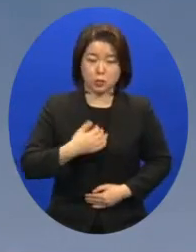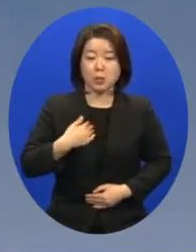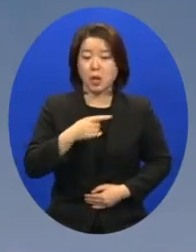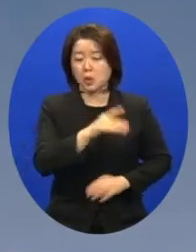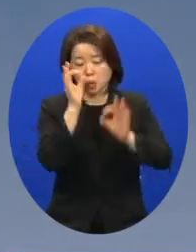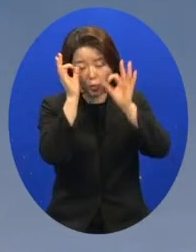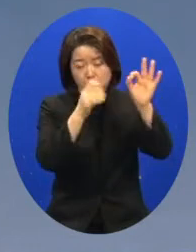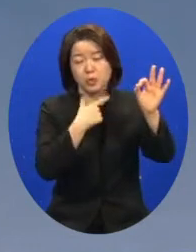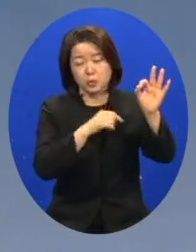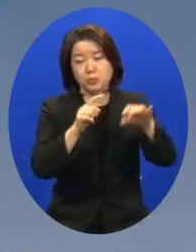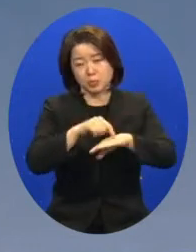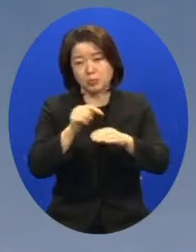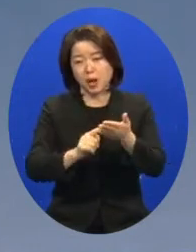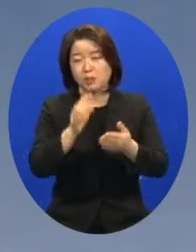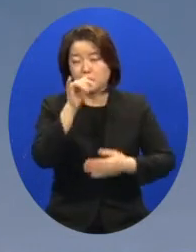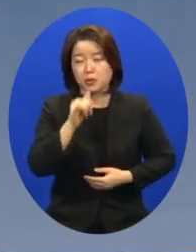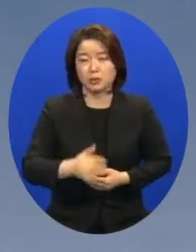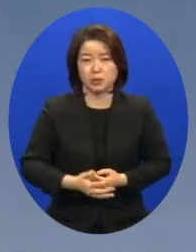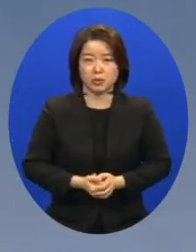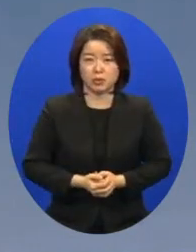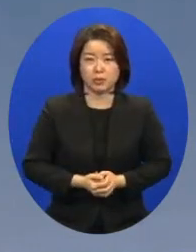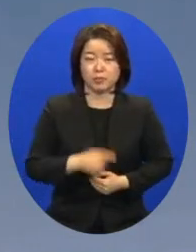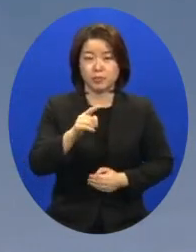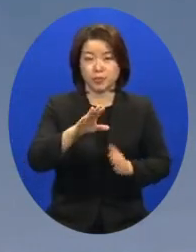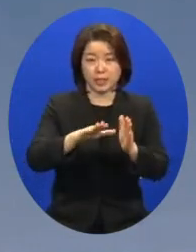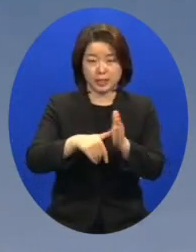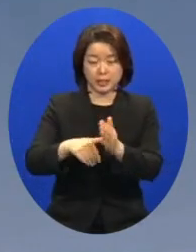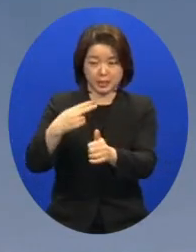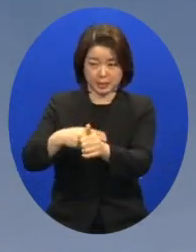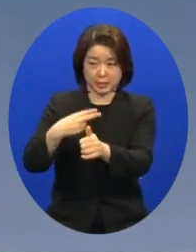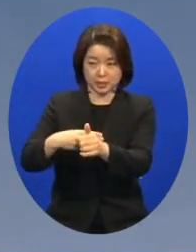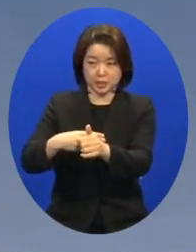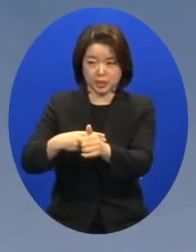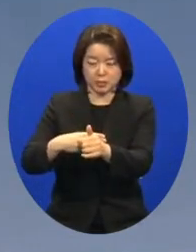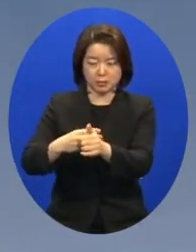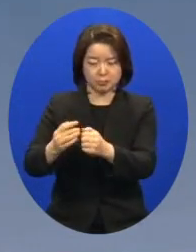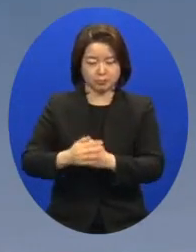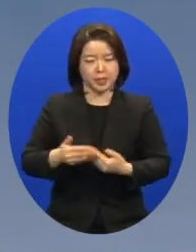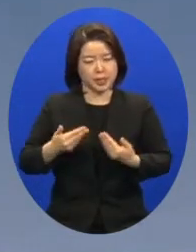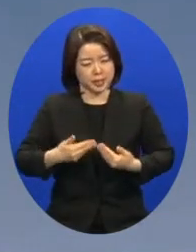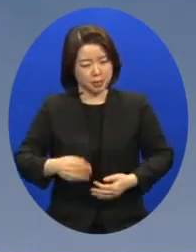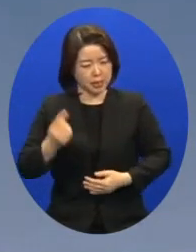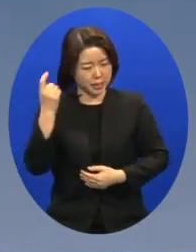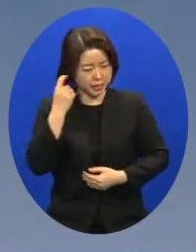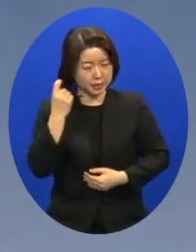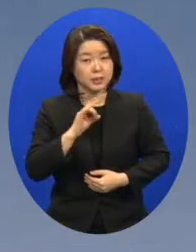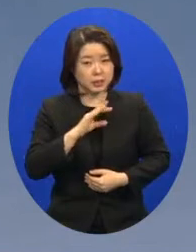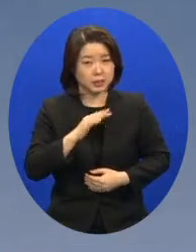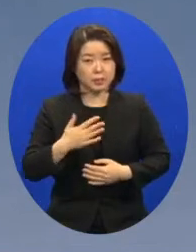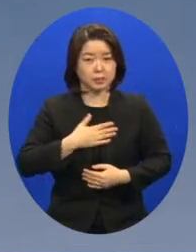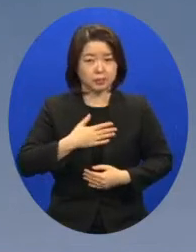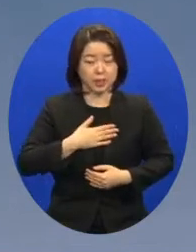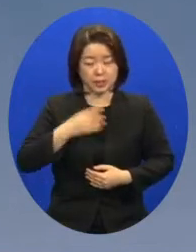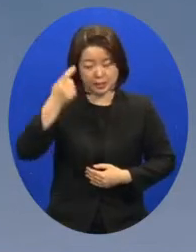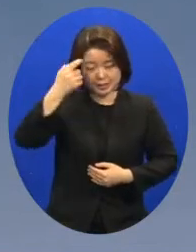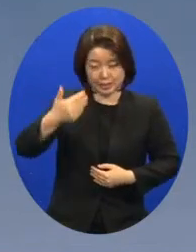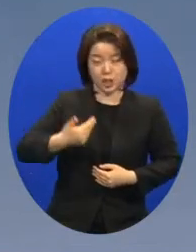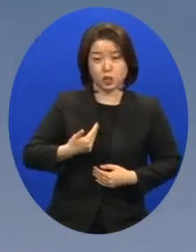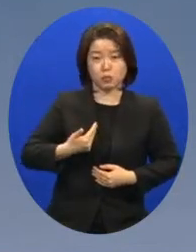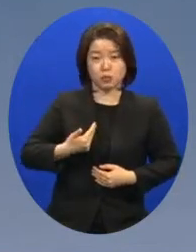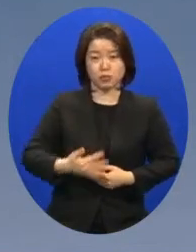싶었습니다 그때 그 선생님의 그 이야기를 가만히 들으시더니 절기에 질문을